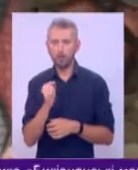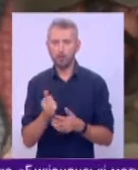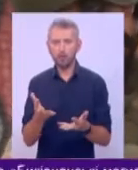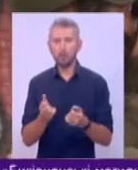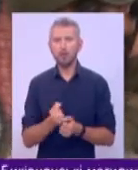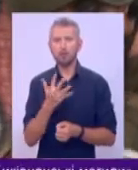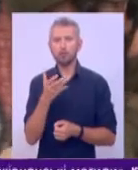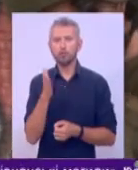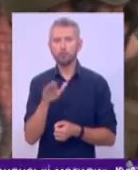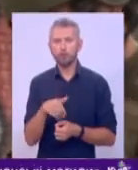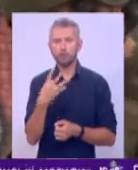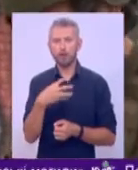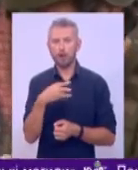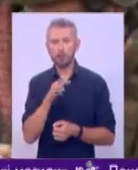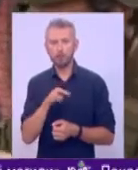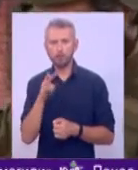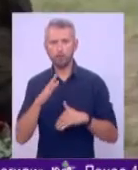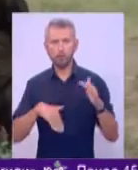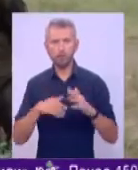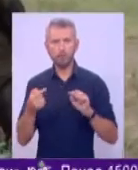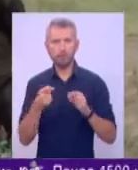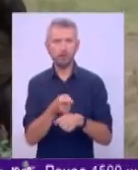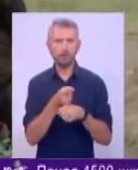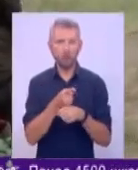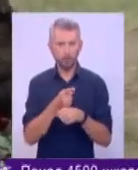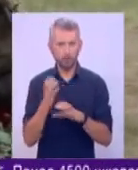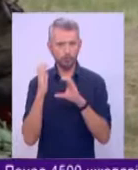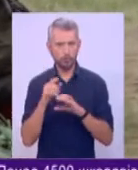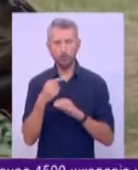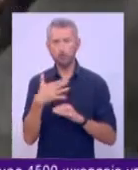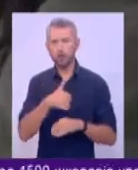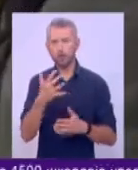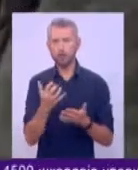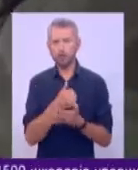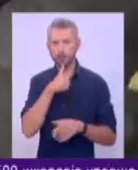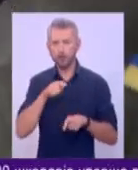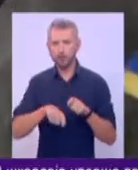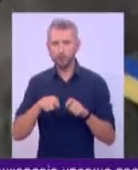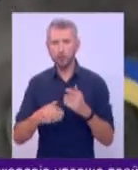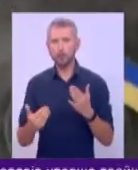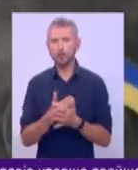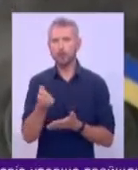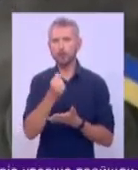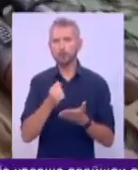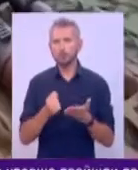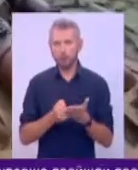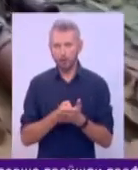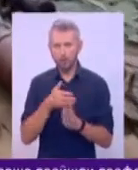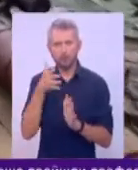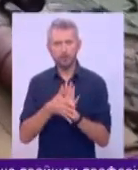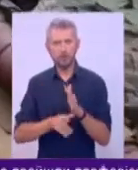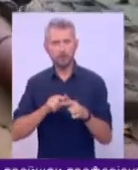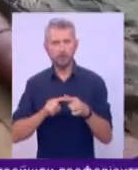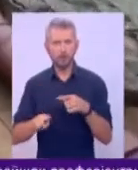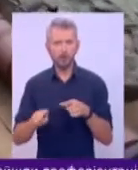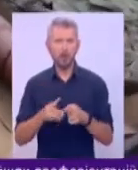надійшли 1540-мм ручних протитанкових, і їх уже успішно протестували. Нова зброя опановується швидко, менше важить, має